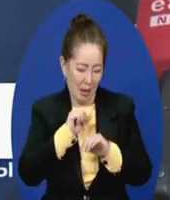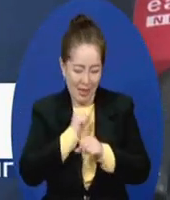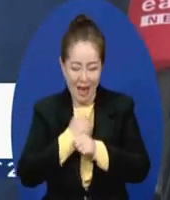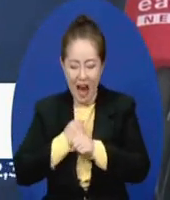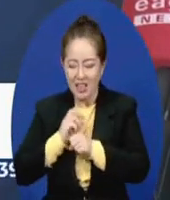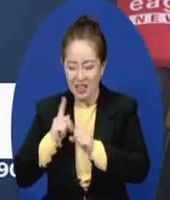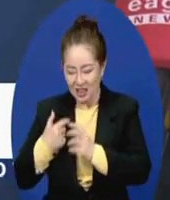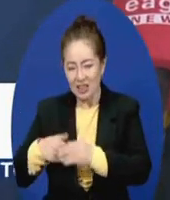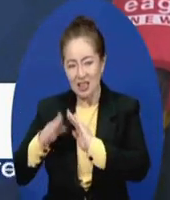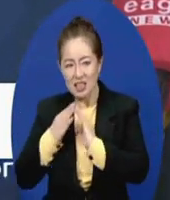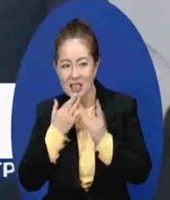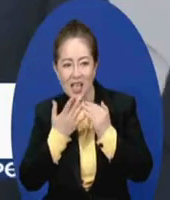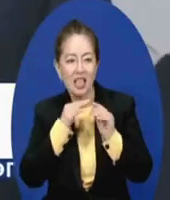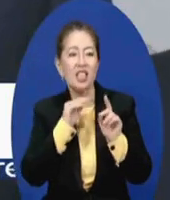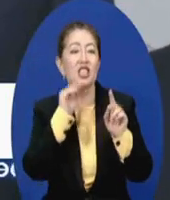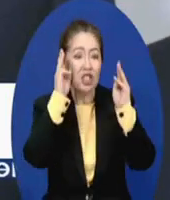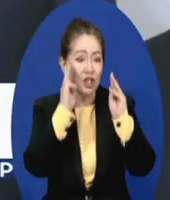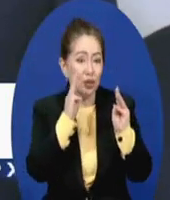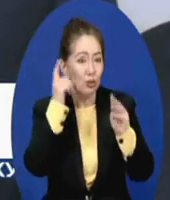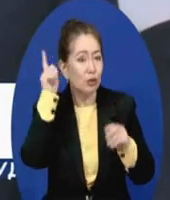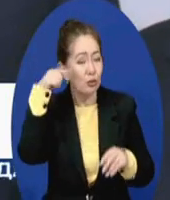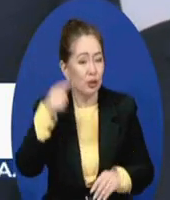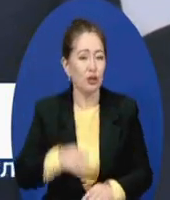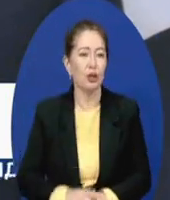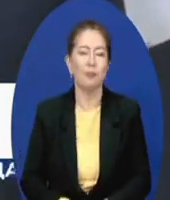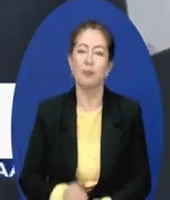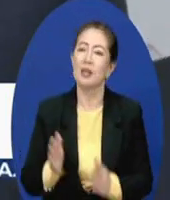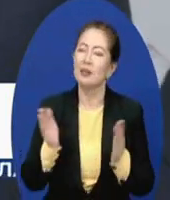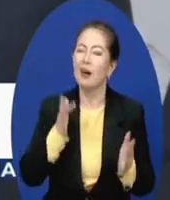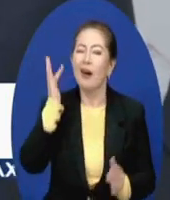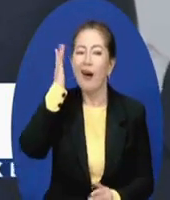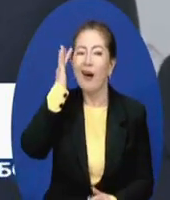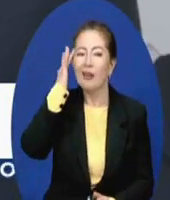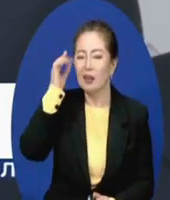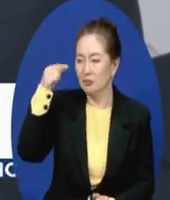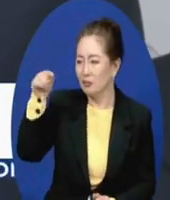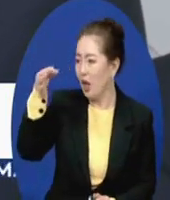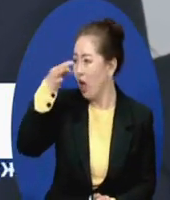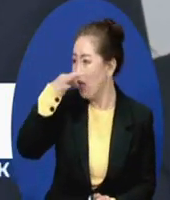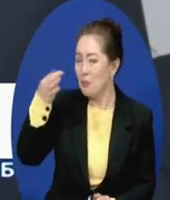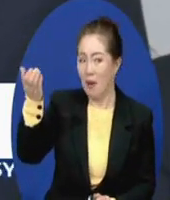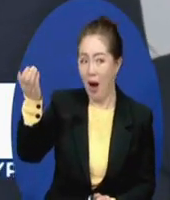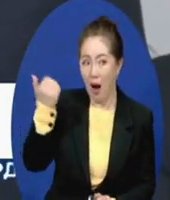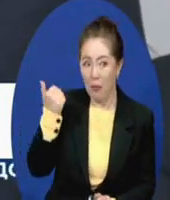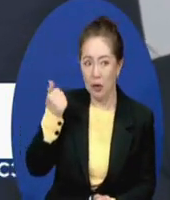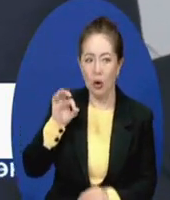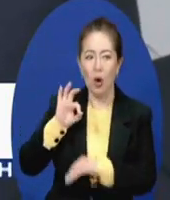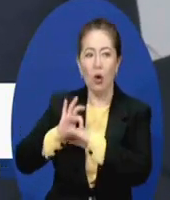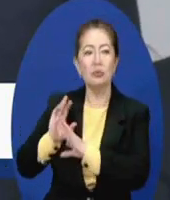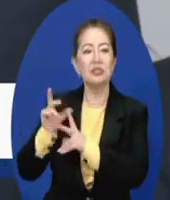хэсэг бас шийдүүлнэ гэж бодож байгаа. За гадаадаас нэг антибиотик авах юм уу, гадаад очоод эмчилвэхээр